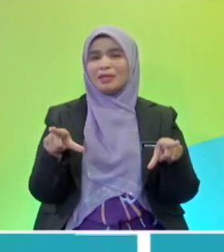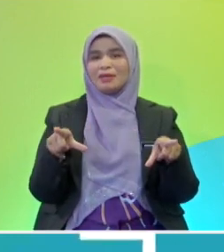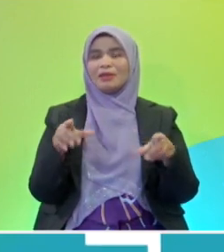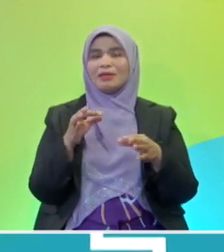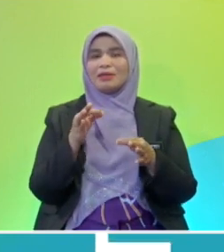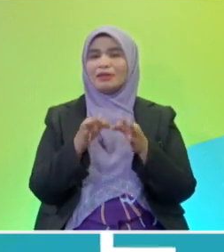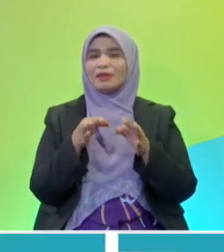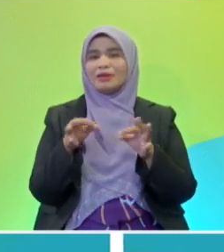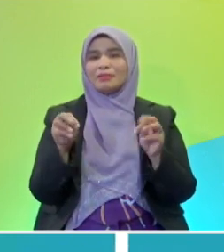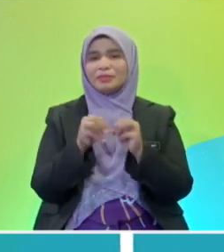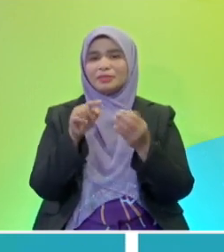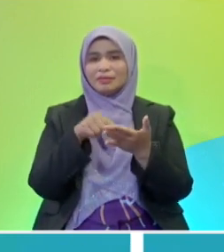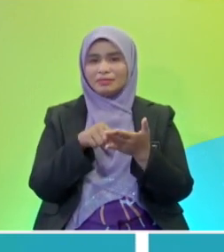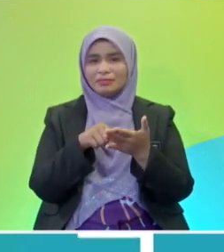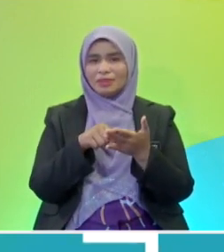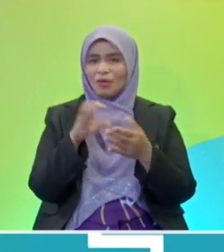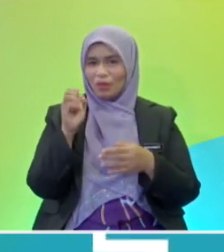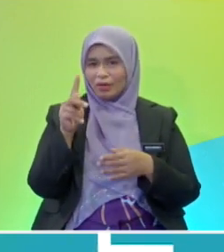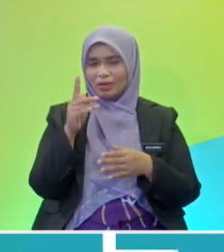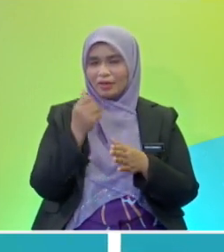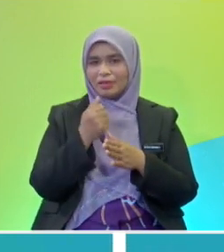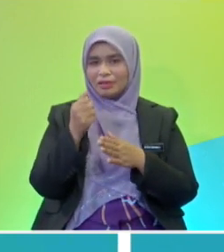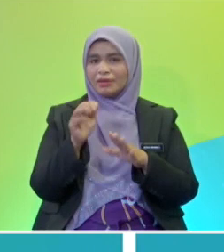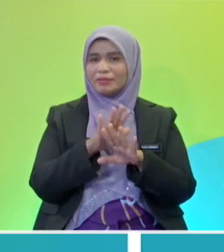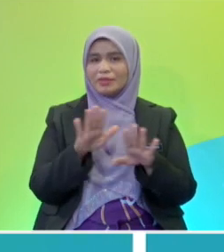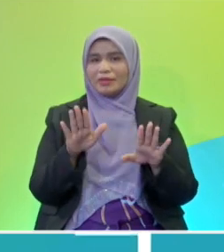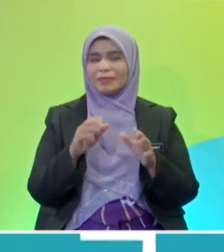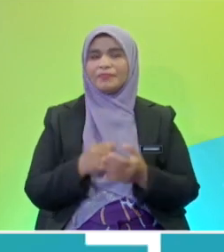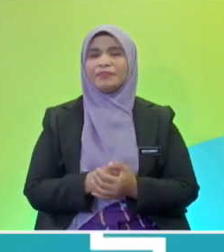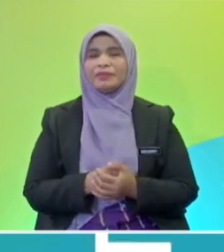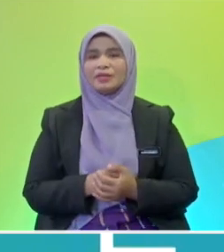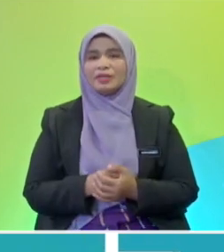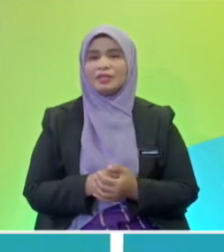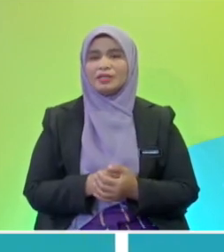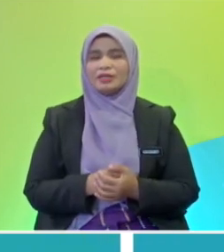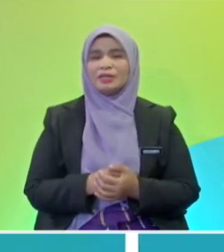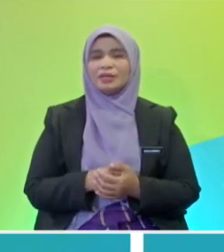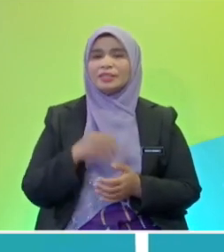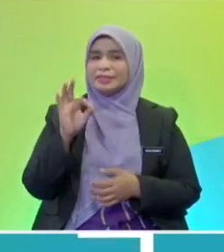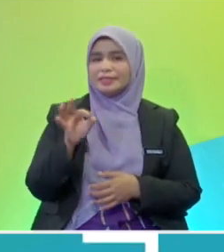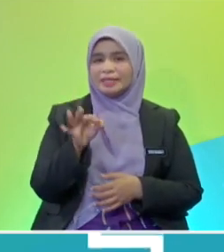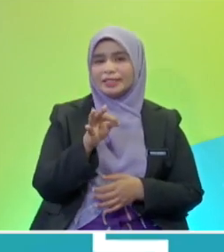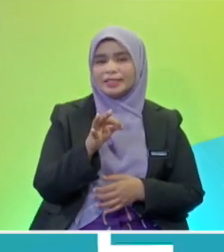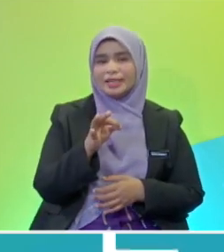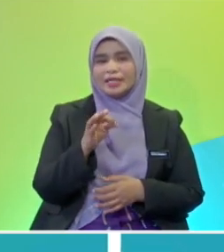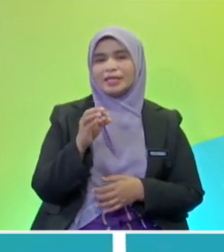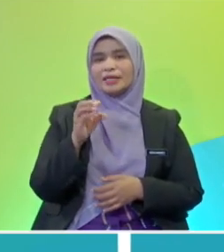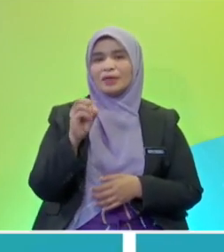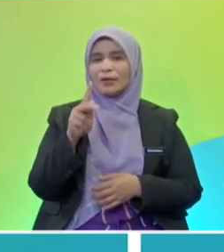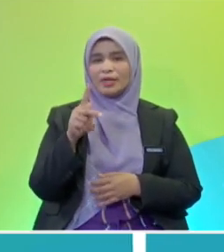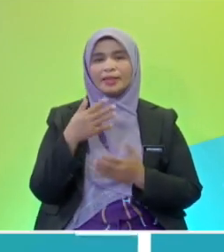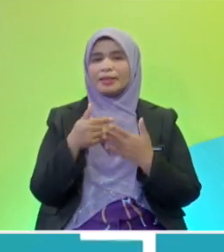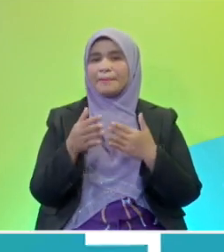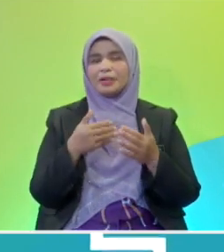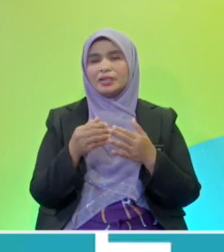boleh dikira macam masih bolehlah ya Cikgu Jadi boleh boleh asalkan mata jahitan tu teknik mata jahitan tu betul ha